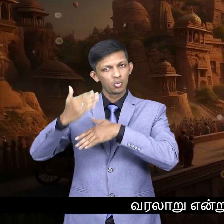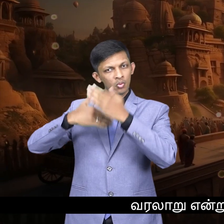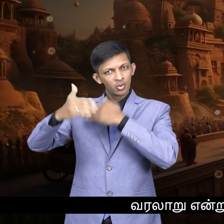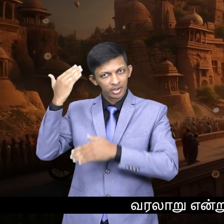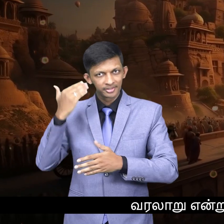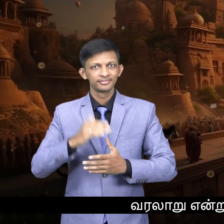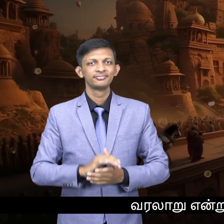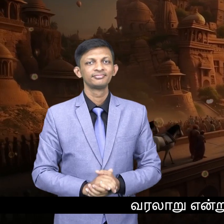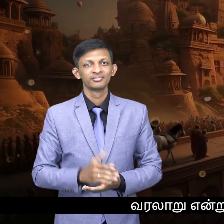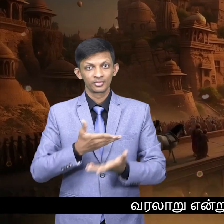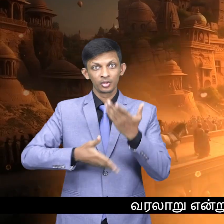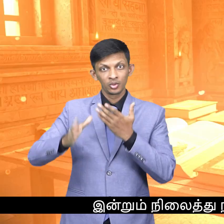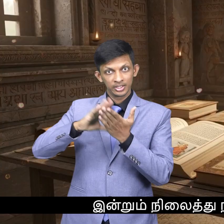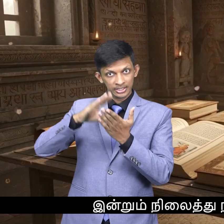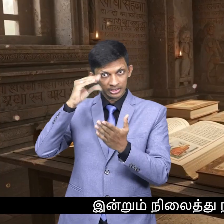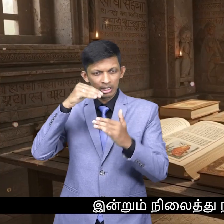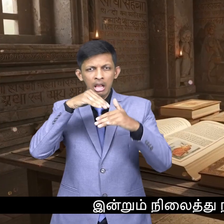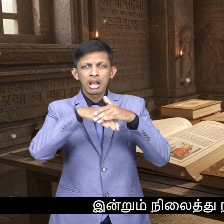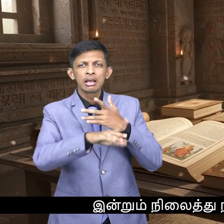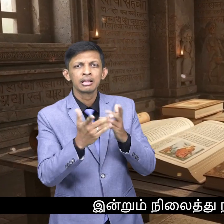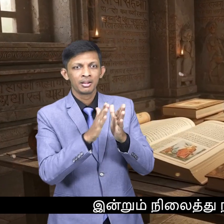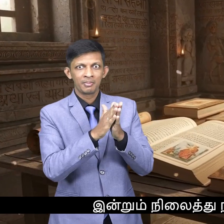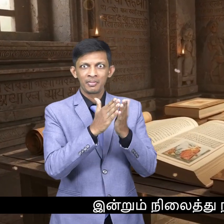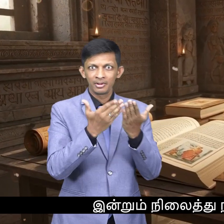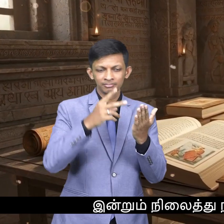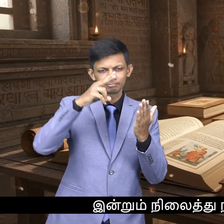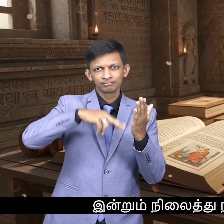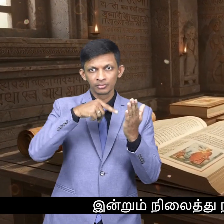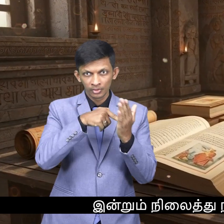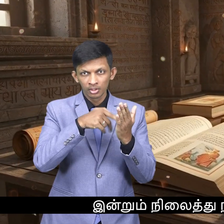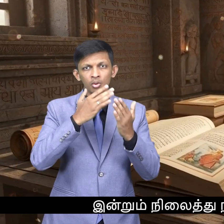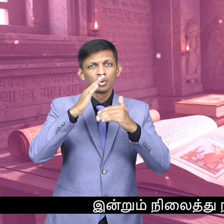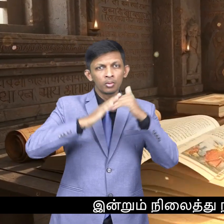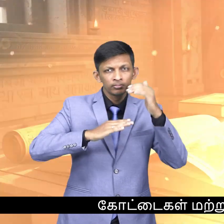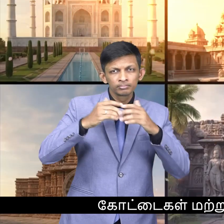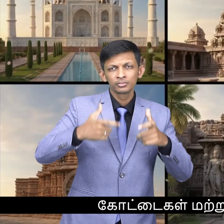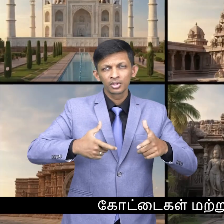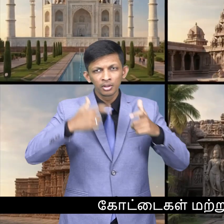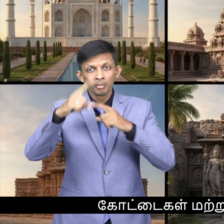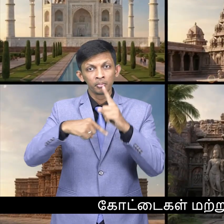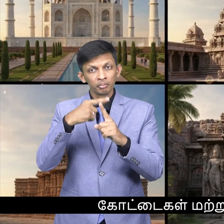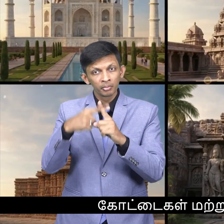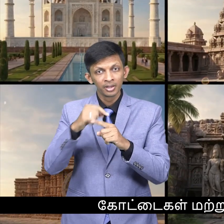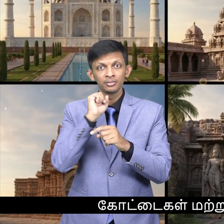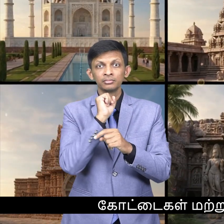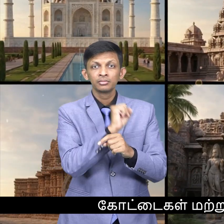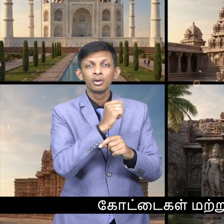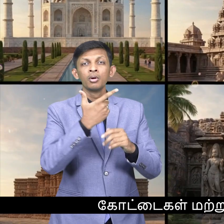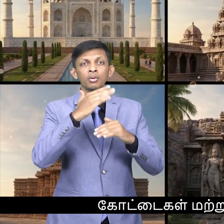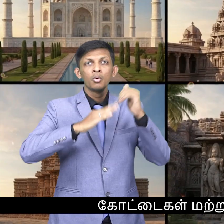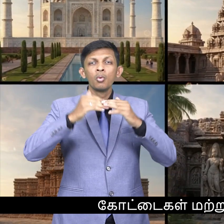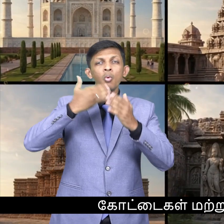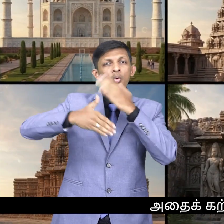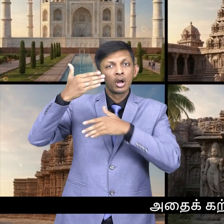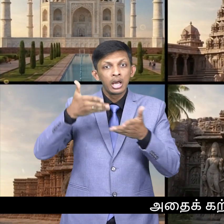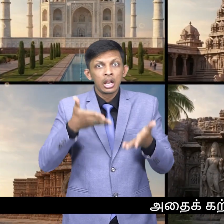வரலாறு என்று அழைக்கப்படுகிறது. இன்றும் நிலைத்து நிற்கும் பழைய புத்தகங்கள், கோட்டைகள் மற்றும் கட்டிடங்கள்